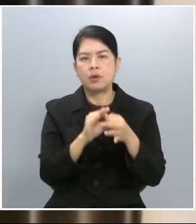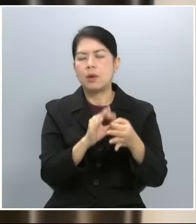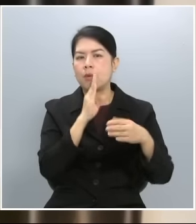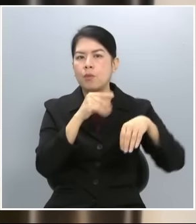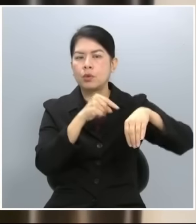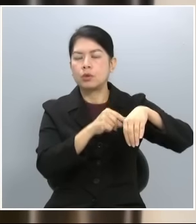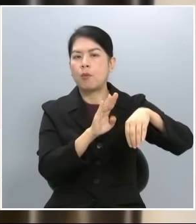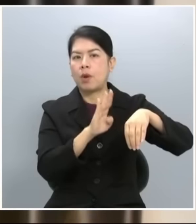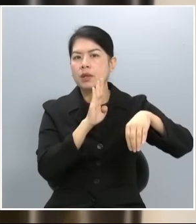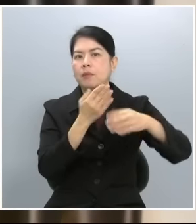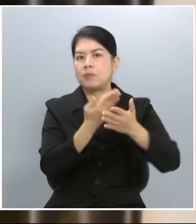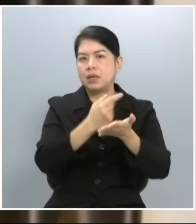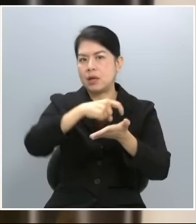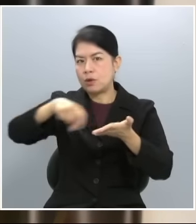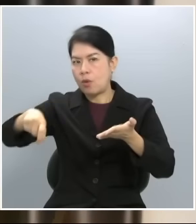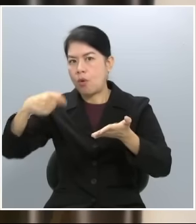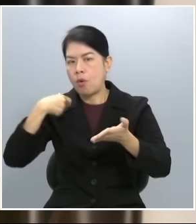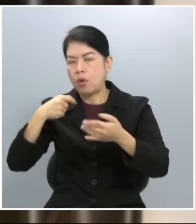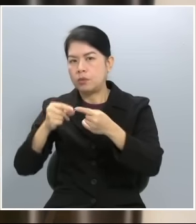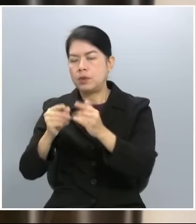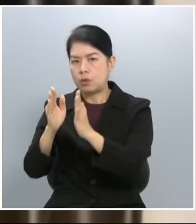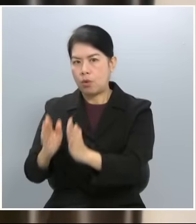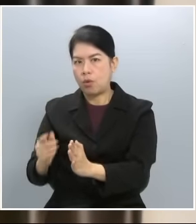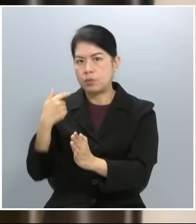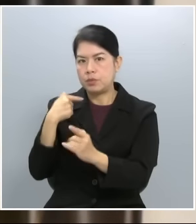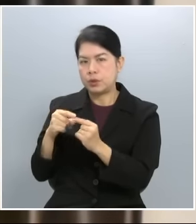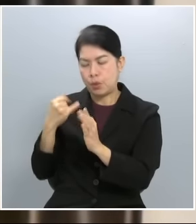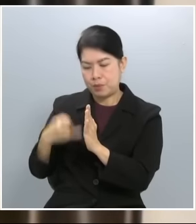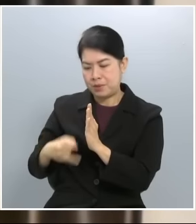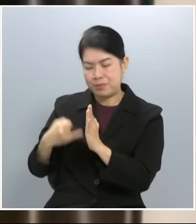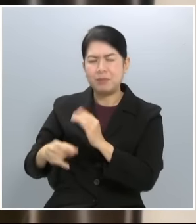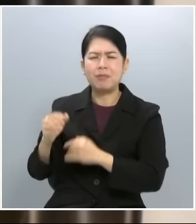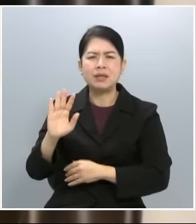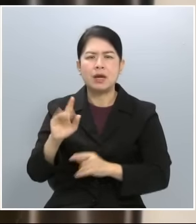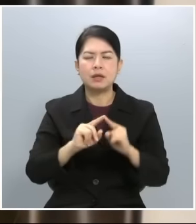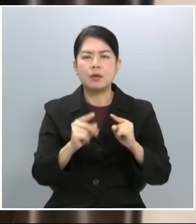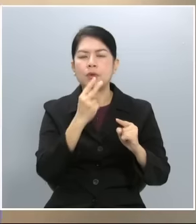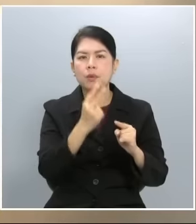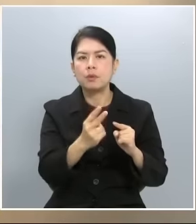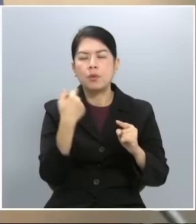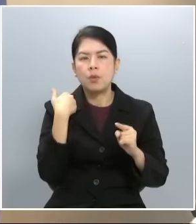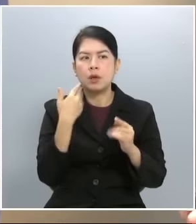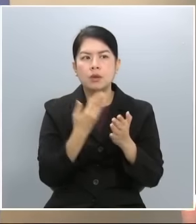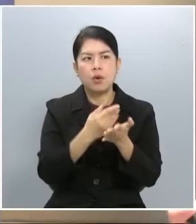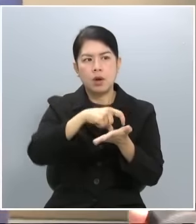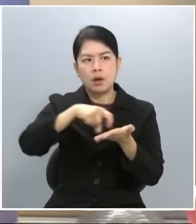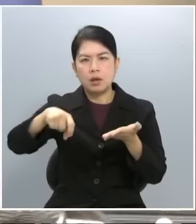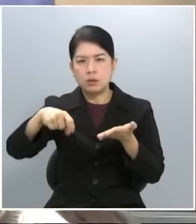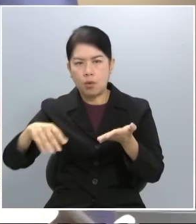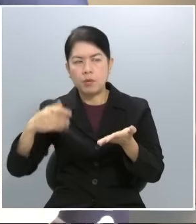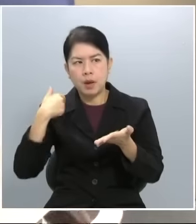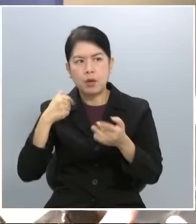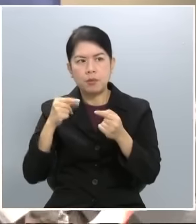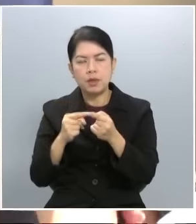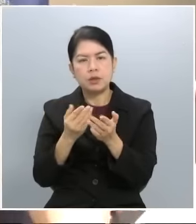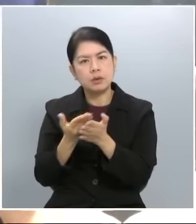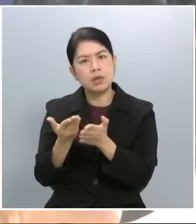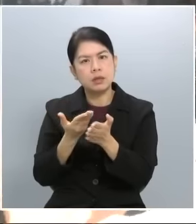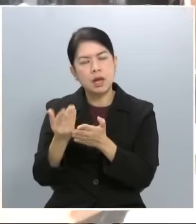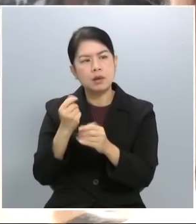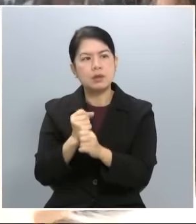มาที่บัญชีบุคคลแล้วจะผิดทุกกรณีแต่ต้องไปดูว่าโยกออกมาแล้วเอาไปจับจ่ายใช้สอยอะไรบ้างที่เกิดประโยชน์กับห้างหุ้นส่ว